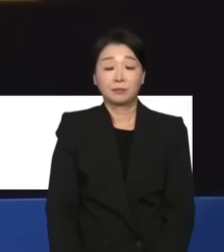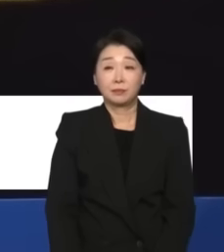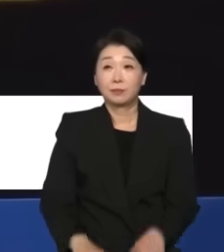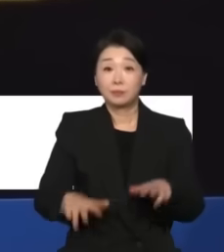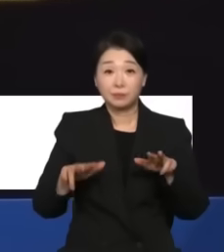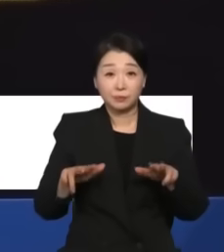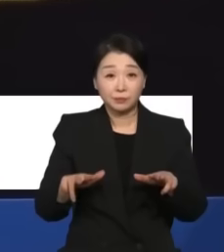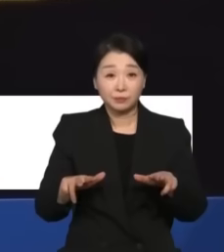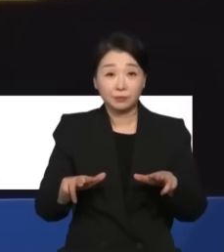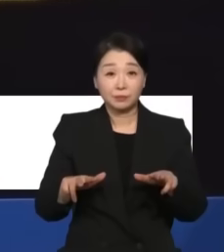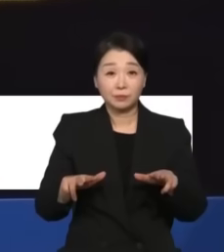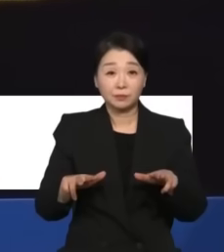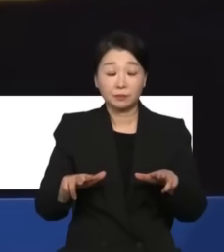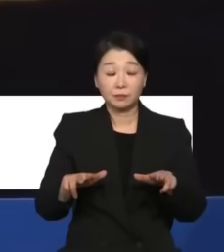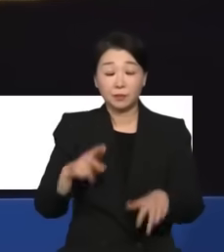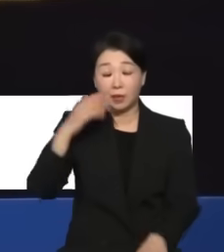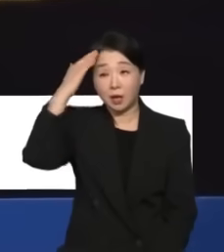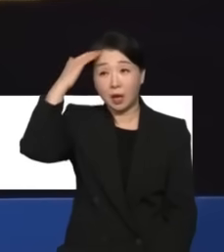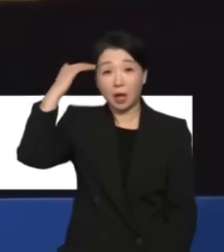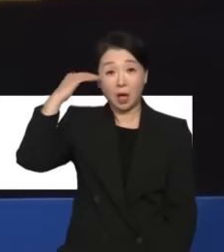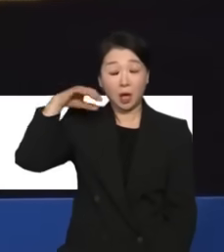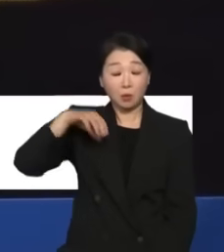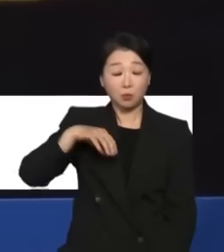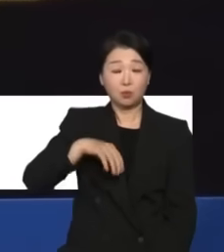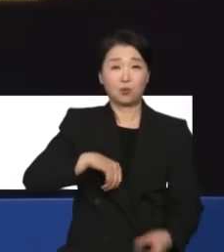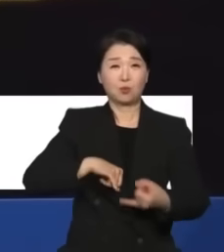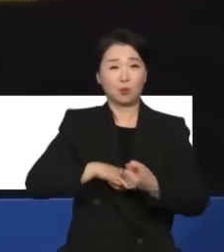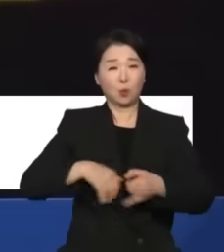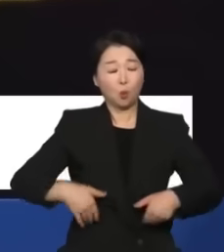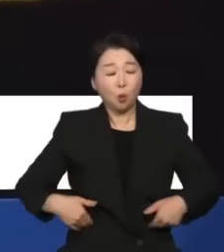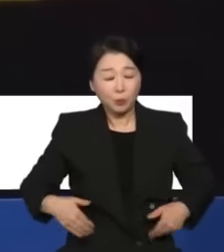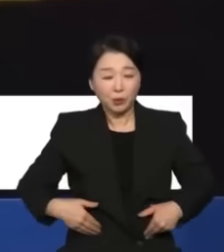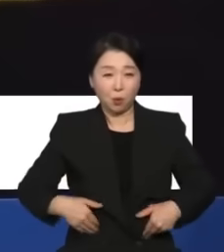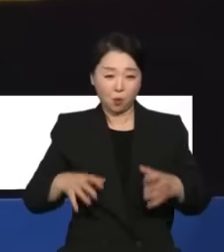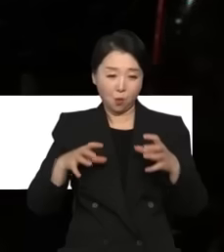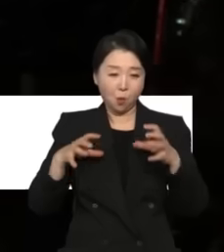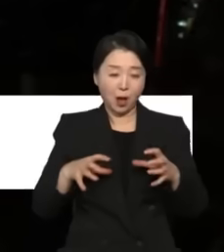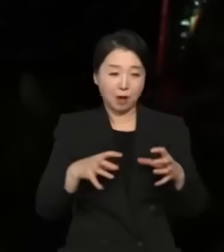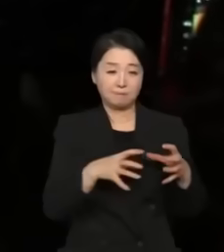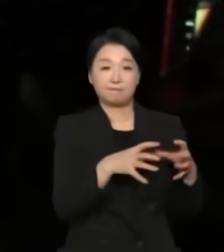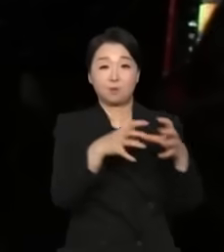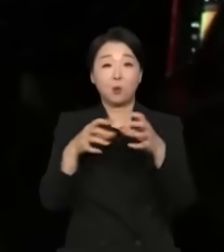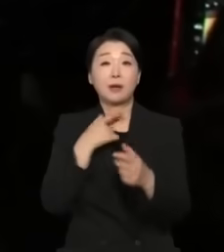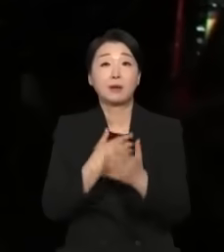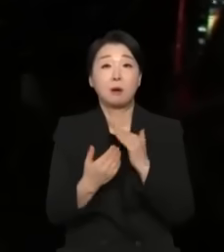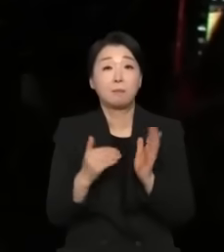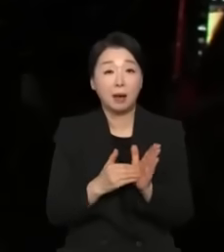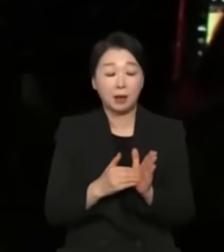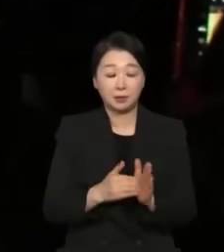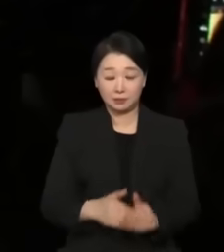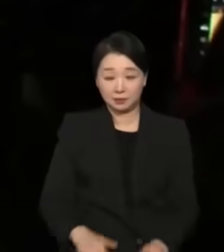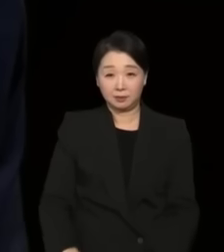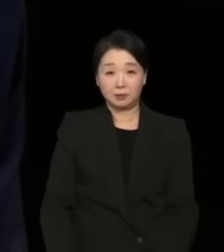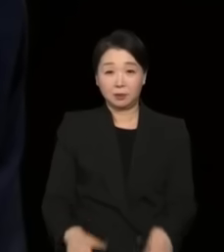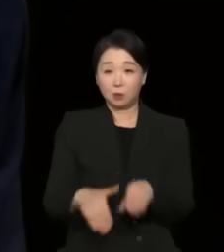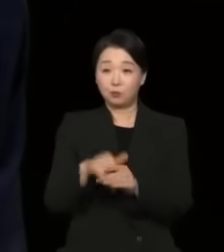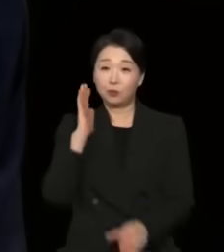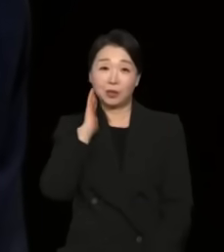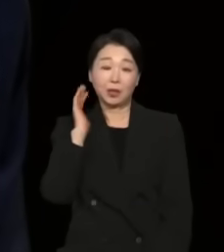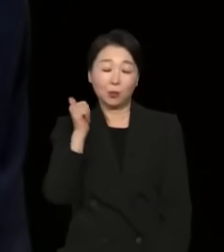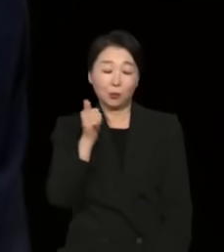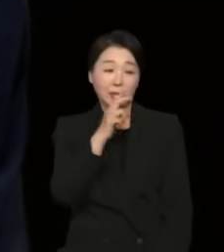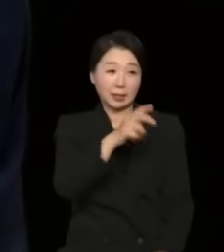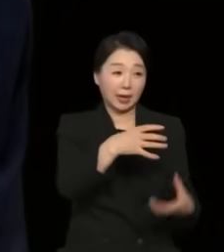지금 이 나라에 꼭 필요한 화합과 공감의 경험을. 반면 문재인 전 대통령 등 야당